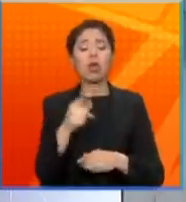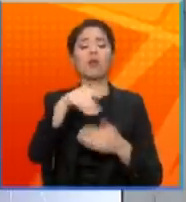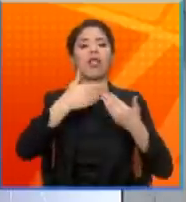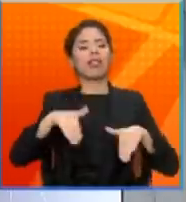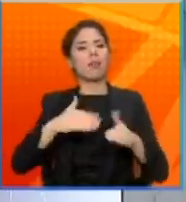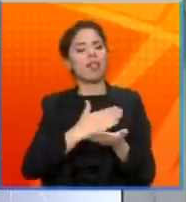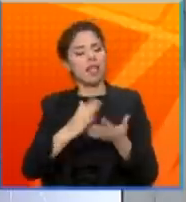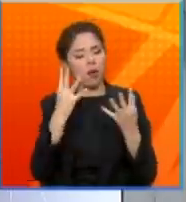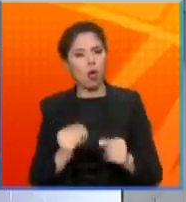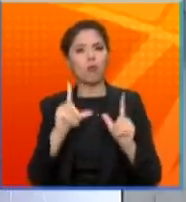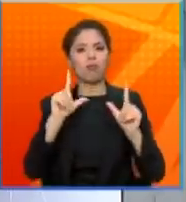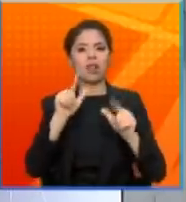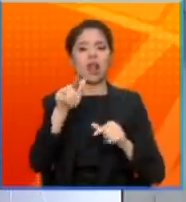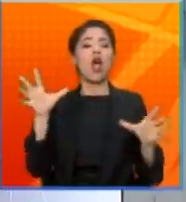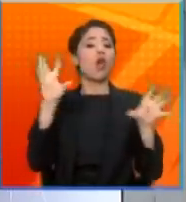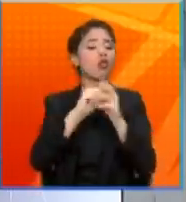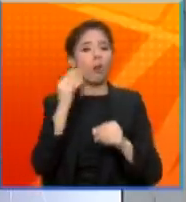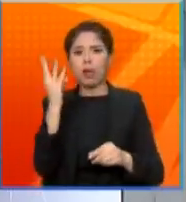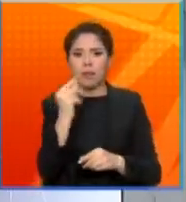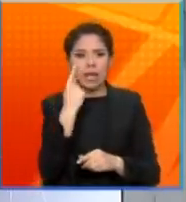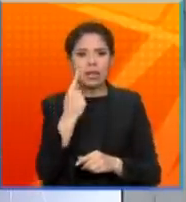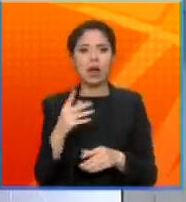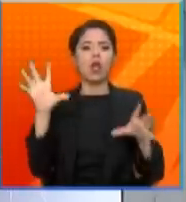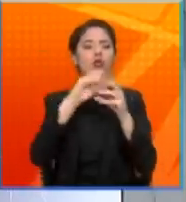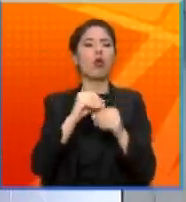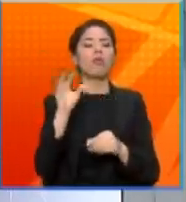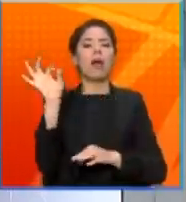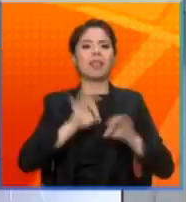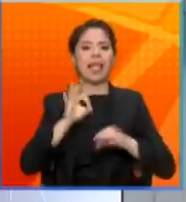devam etmesi gerekiyor bu nedenle. Toplam sayılara bakalım. Toplam test sayısı